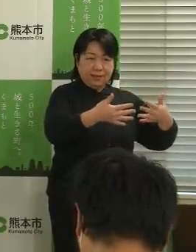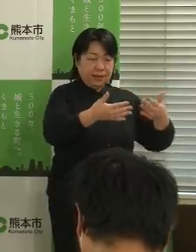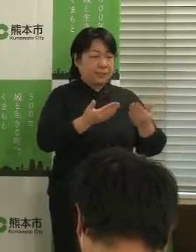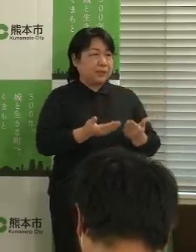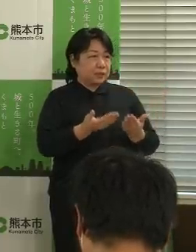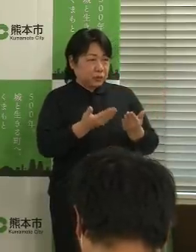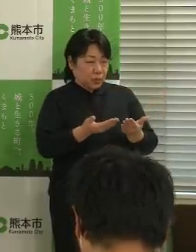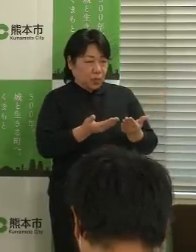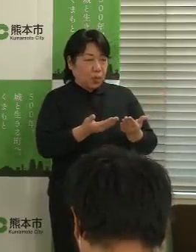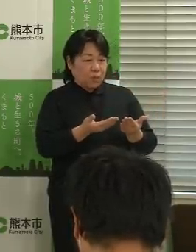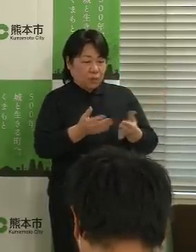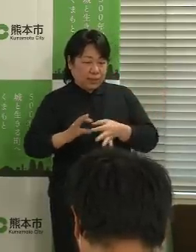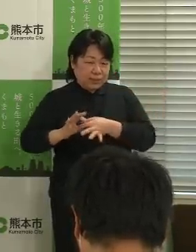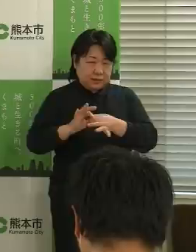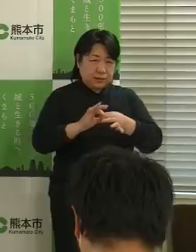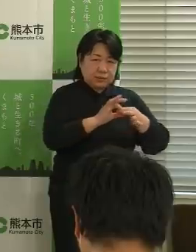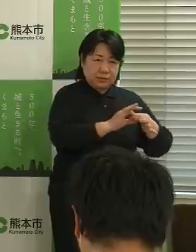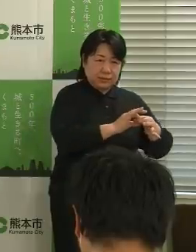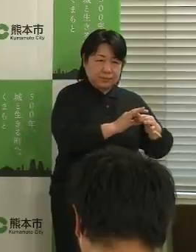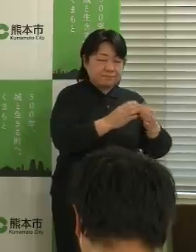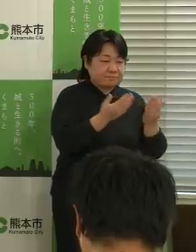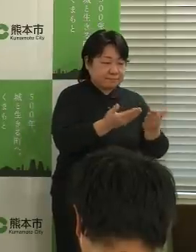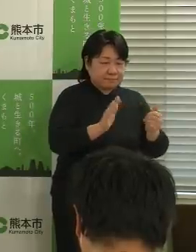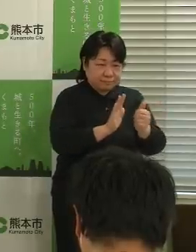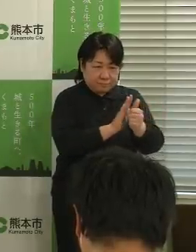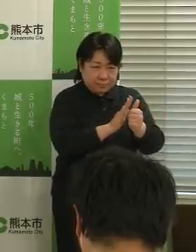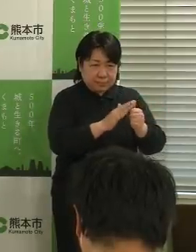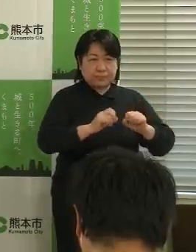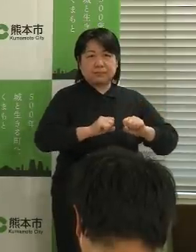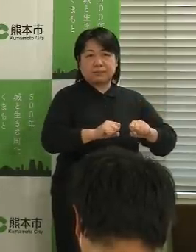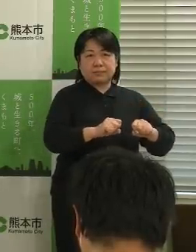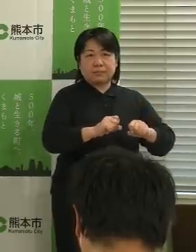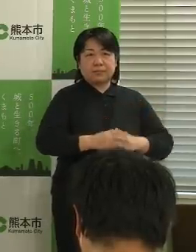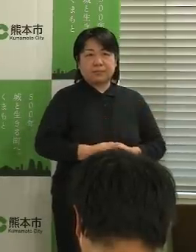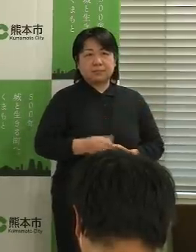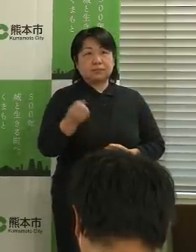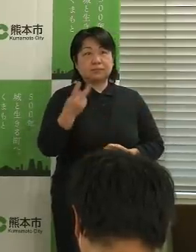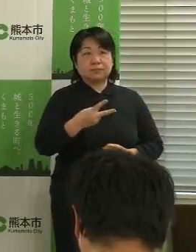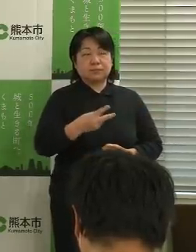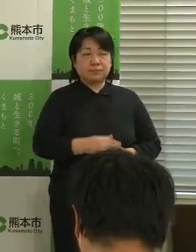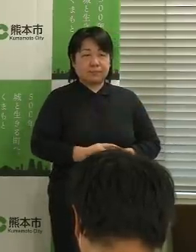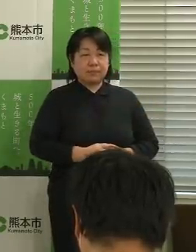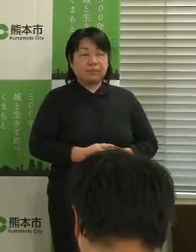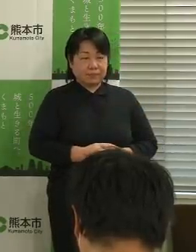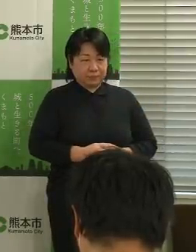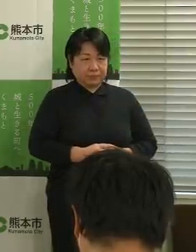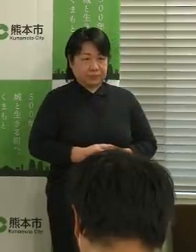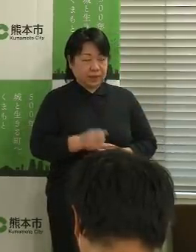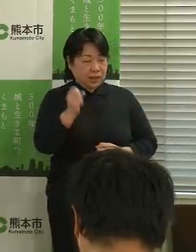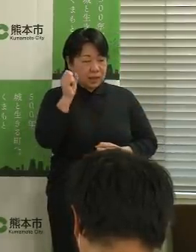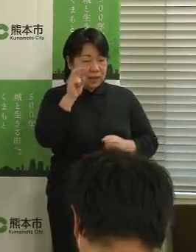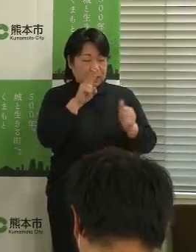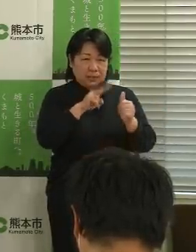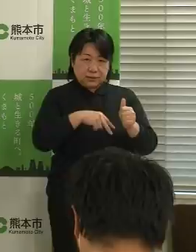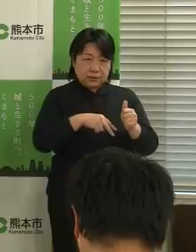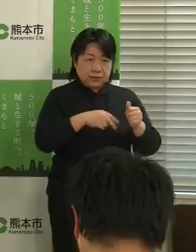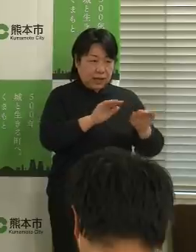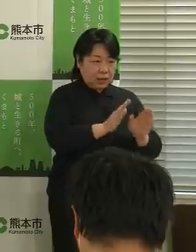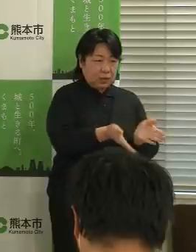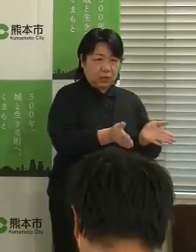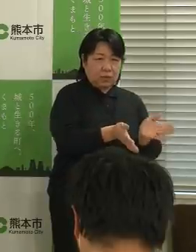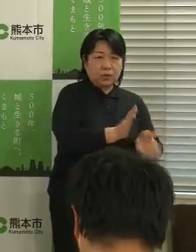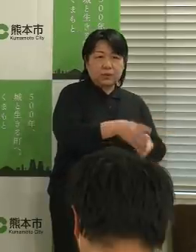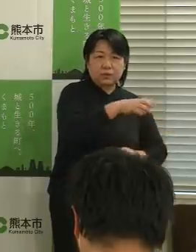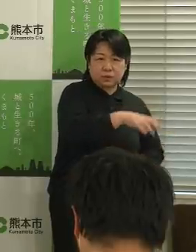によりまして引き続き学習支援が行われます。また認可保育所、認定こども